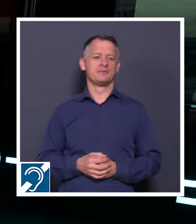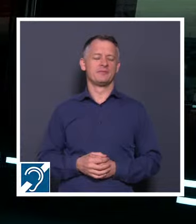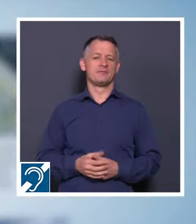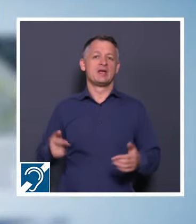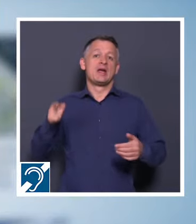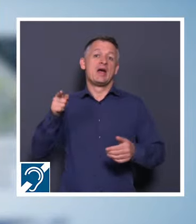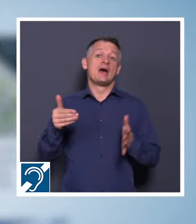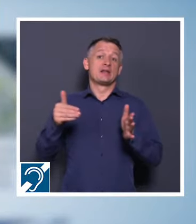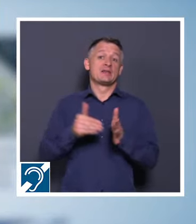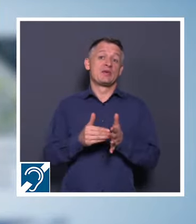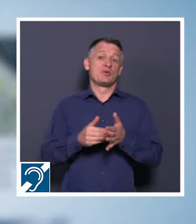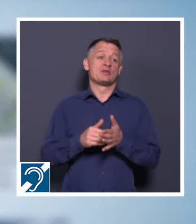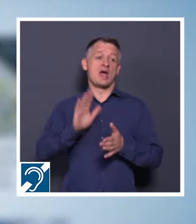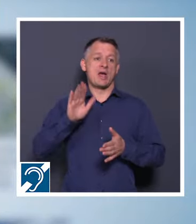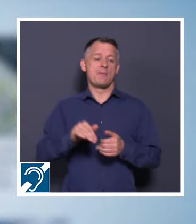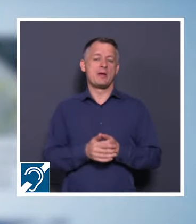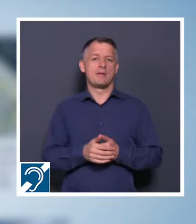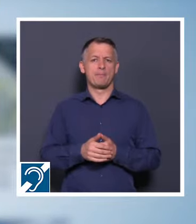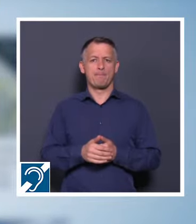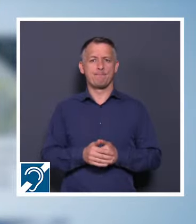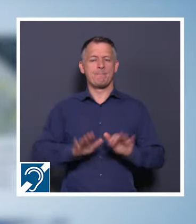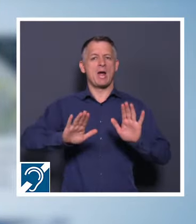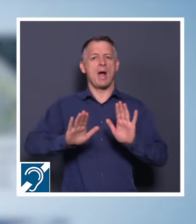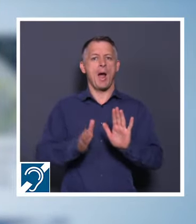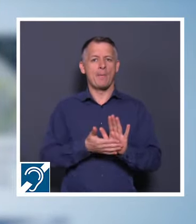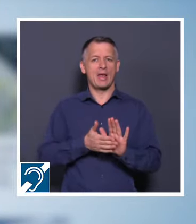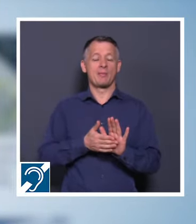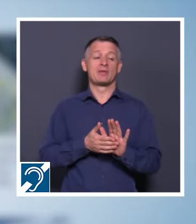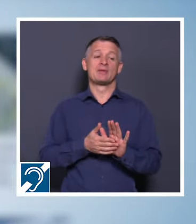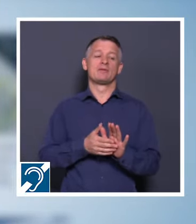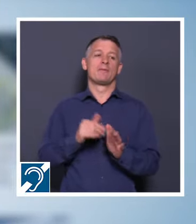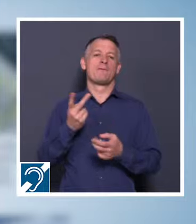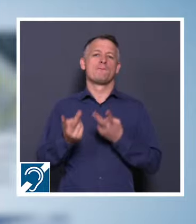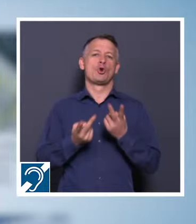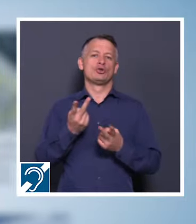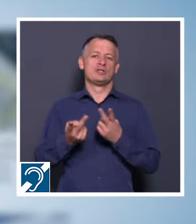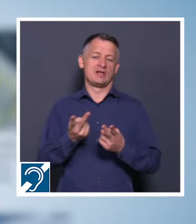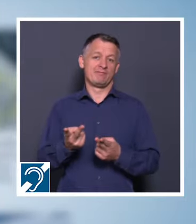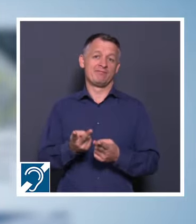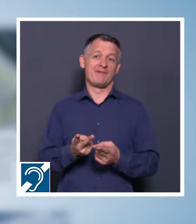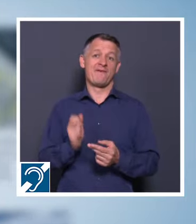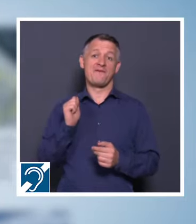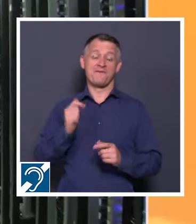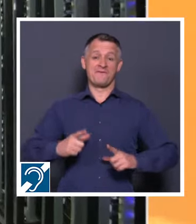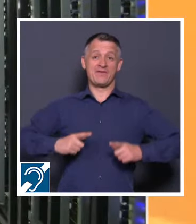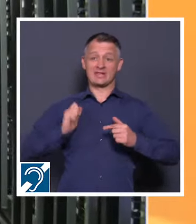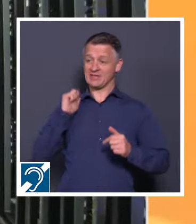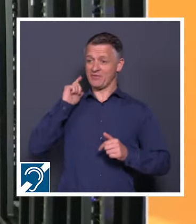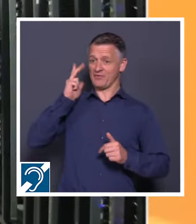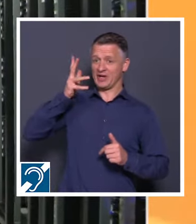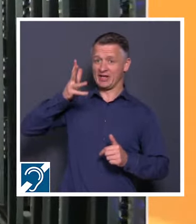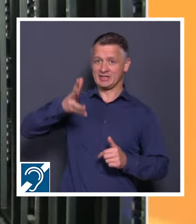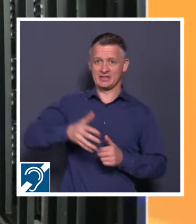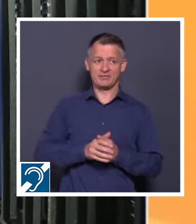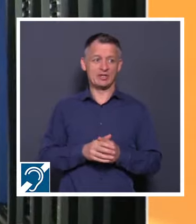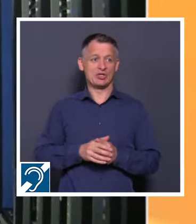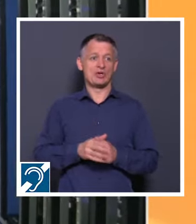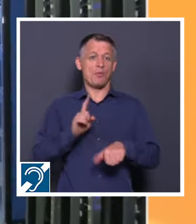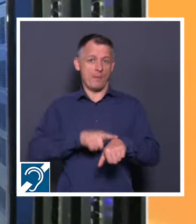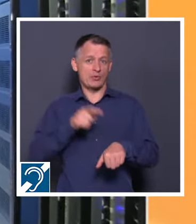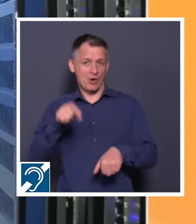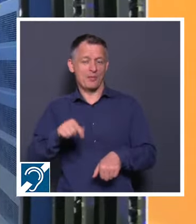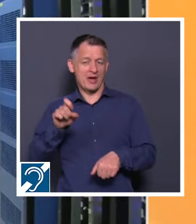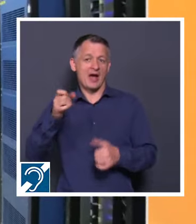Ar trebui să aibă aplicabilitate în viața de zi cu zi. Și în momentul ăsta, asta cred că face inteligența